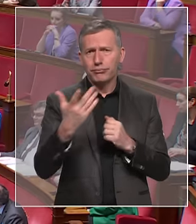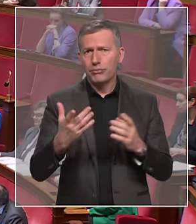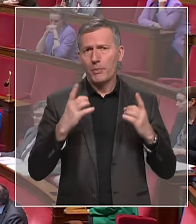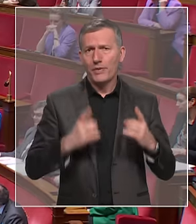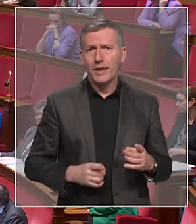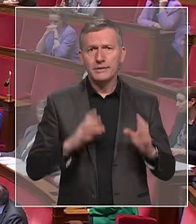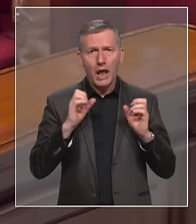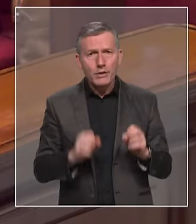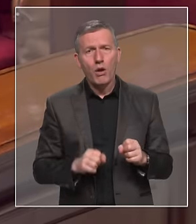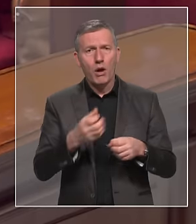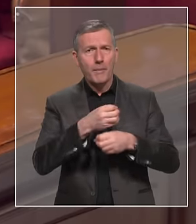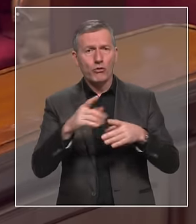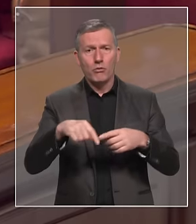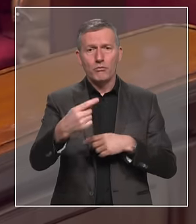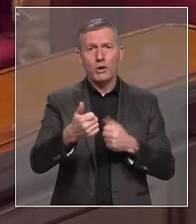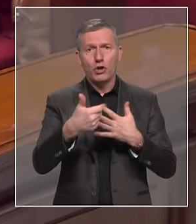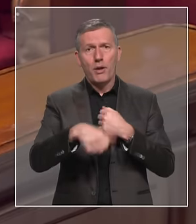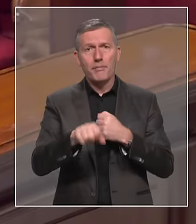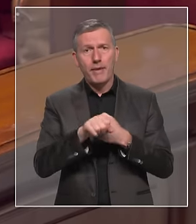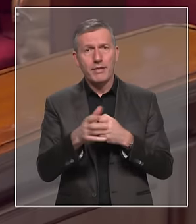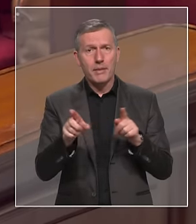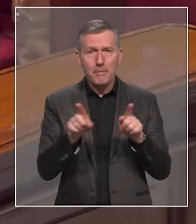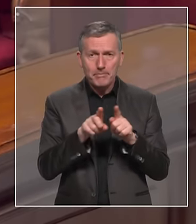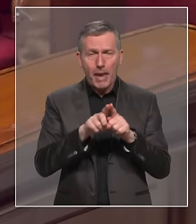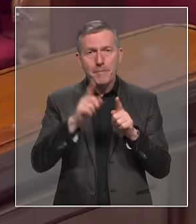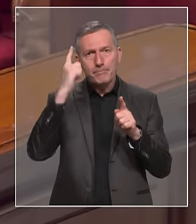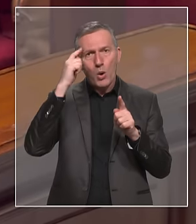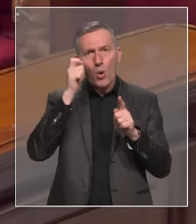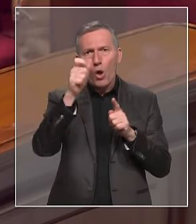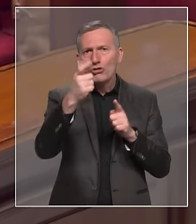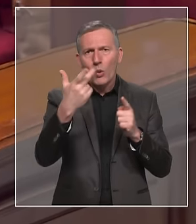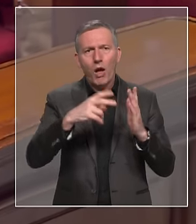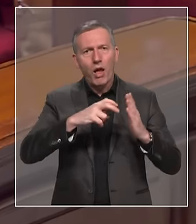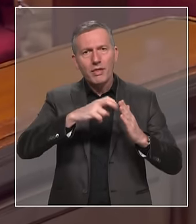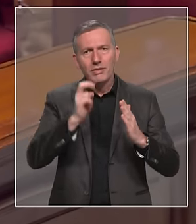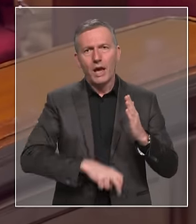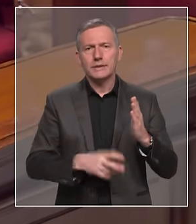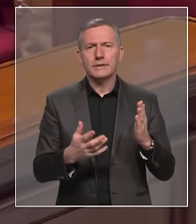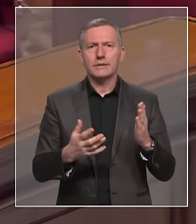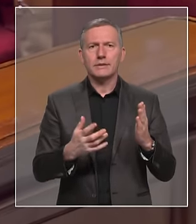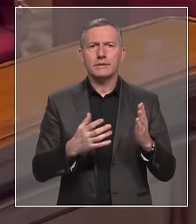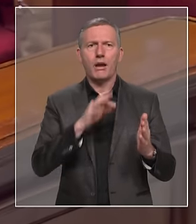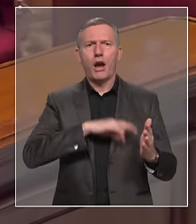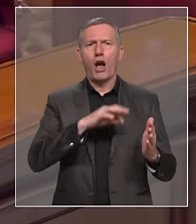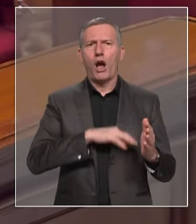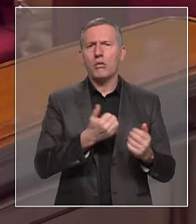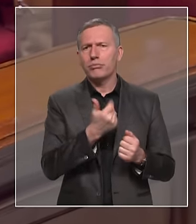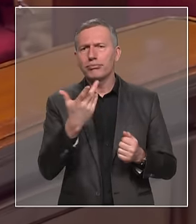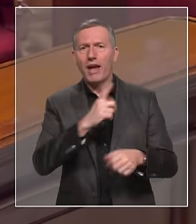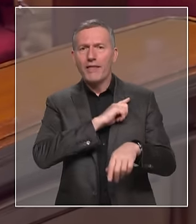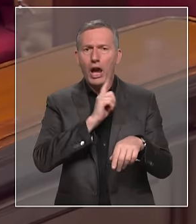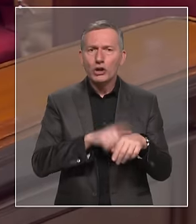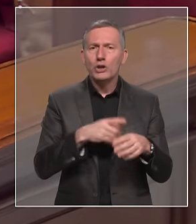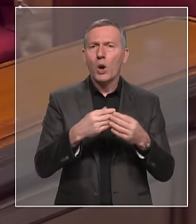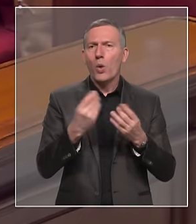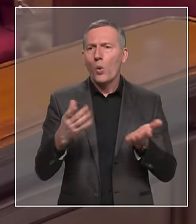qui accompagneront le gouvernement dans les prochaines semaines, dans cette même logique de taxation des rentes inframarginales d'énergéticiens ou